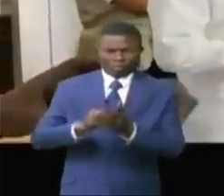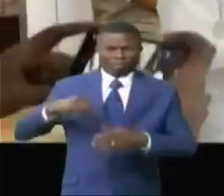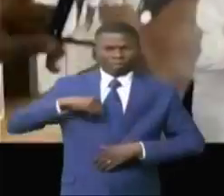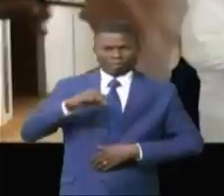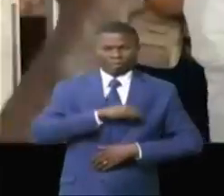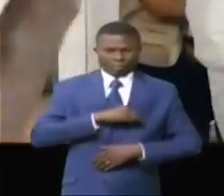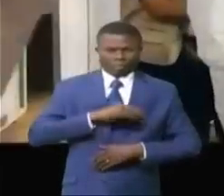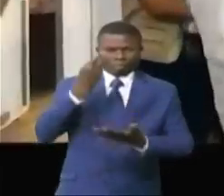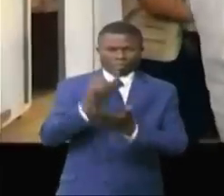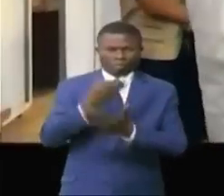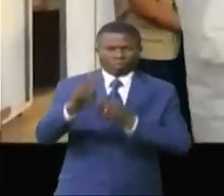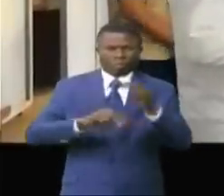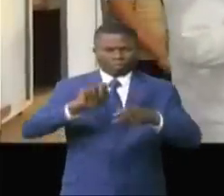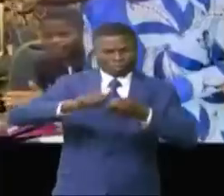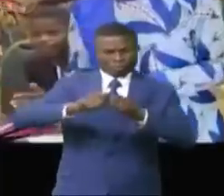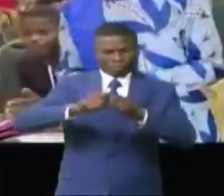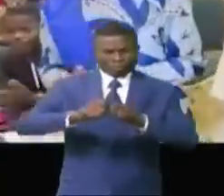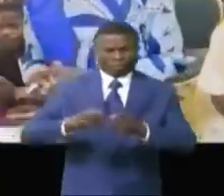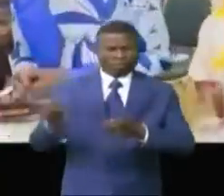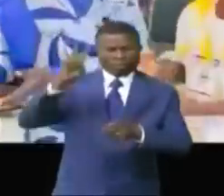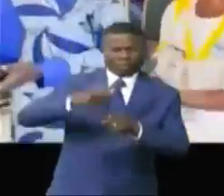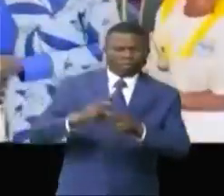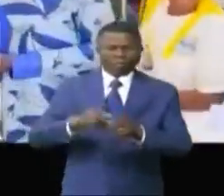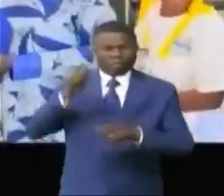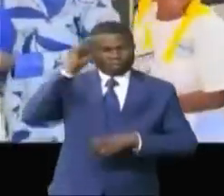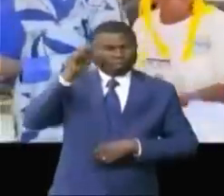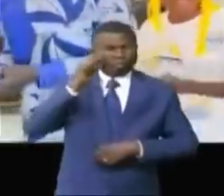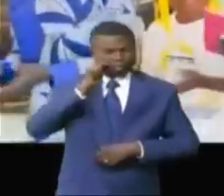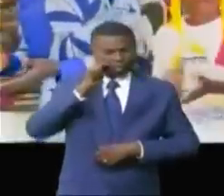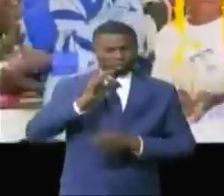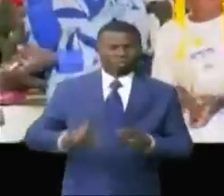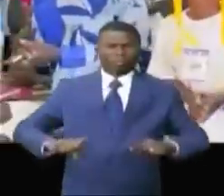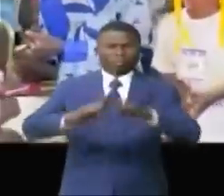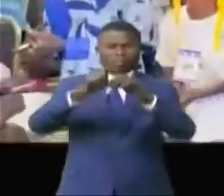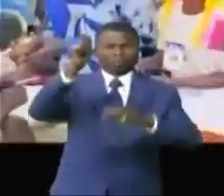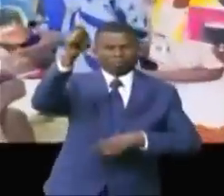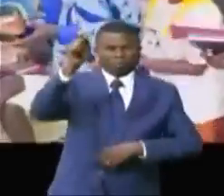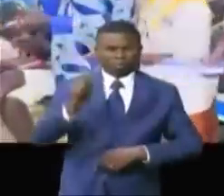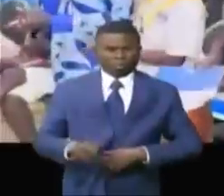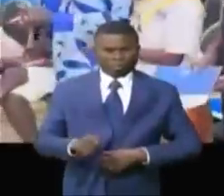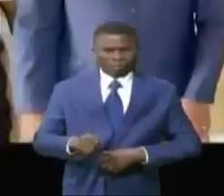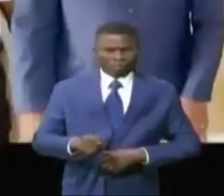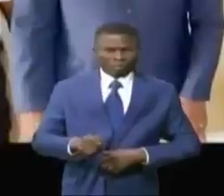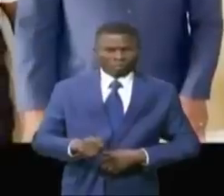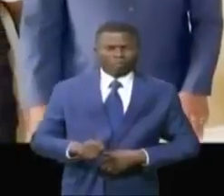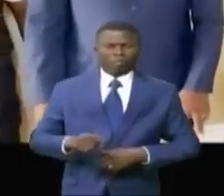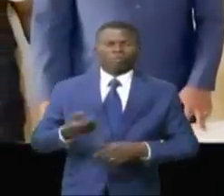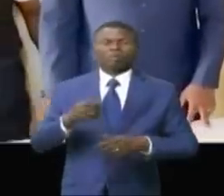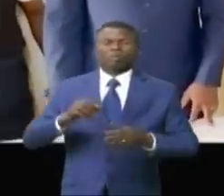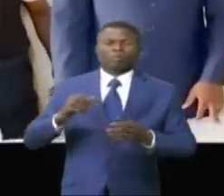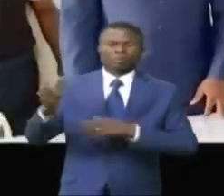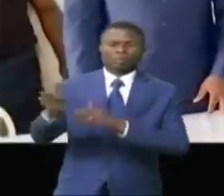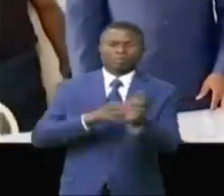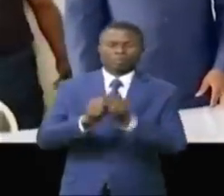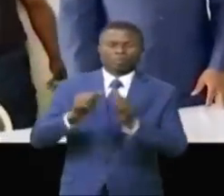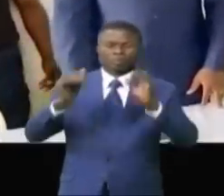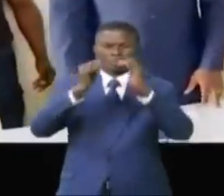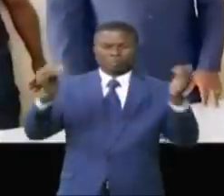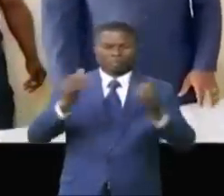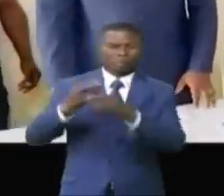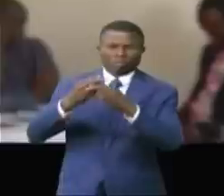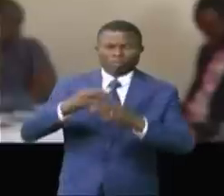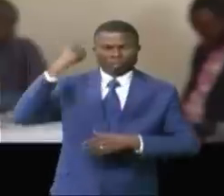Fonds national de réparation de victimes des violences sexuelles liées aux conflits armés et des crimes contre la paix et la sécurité de